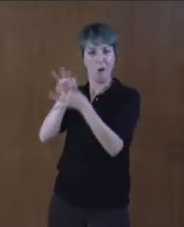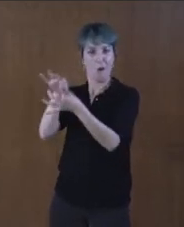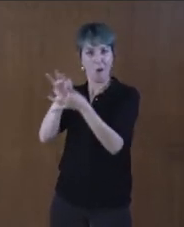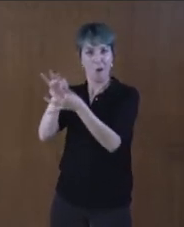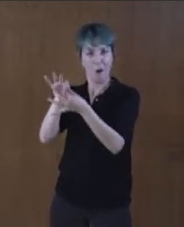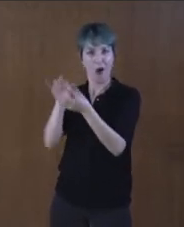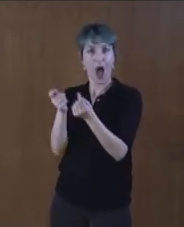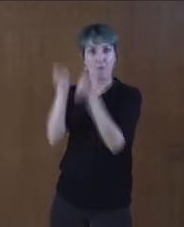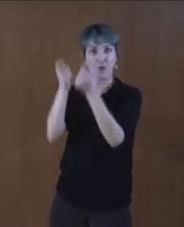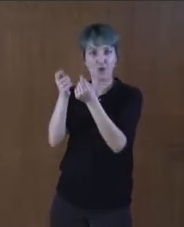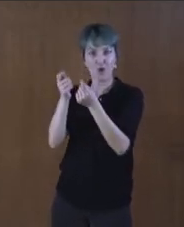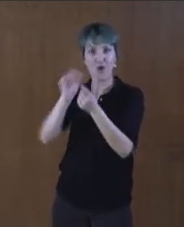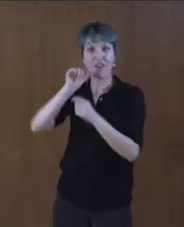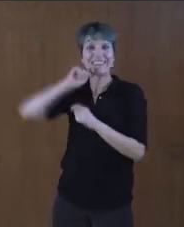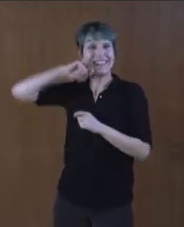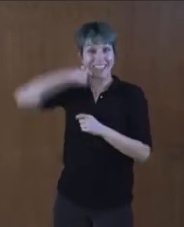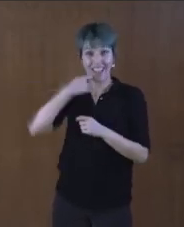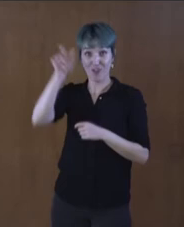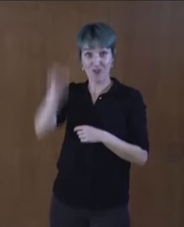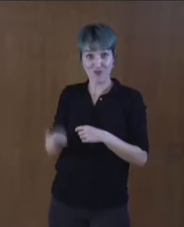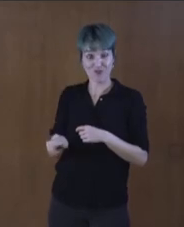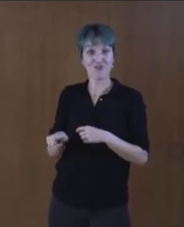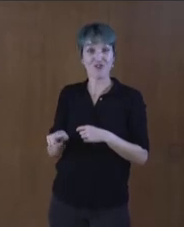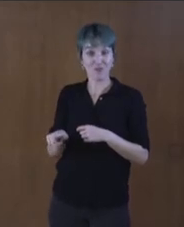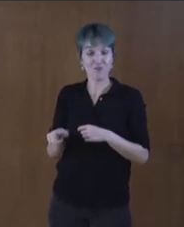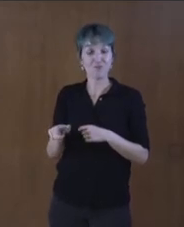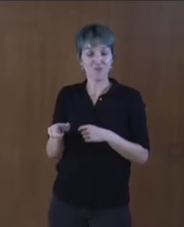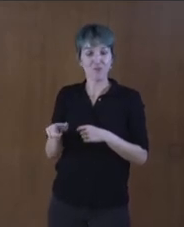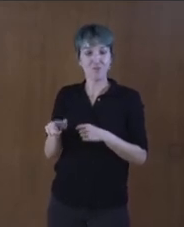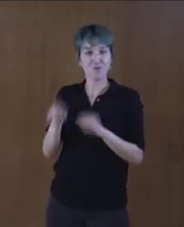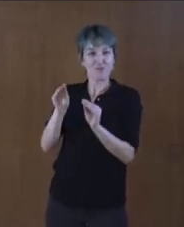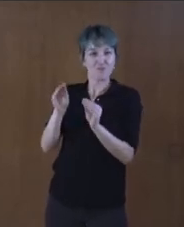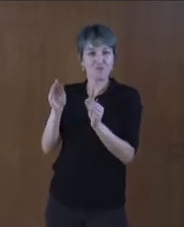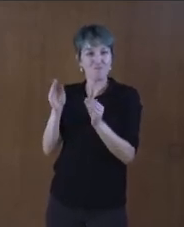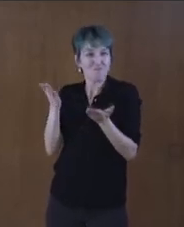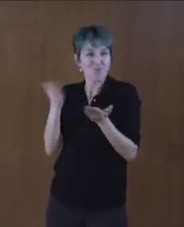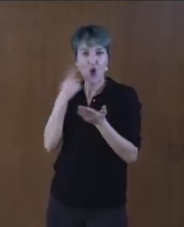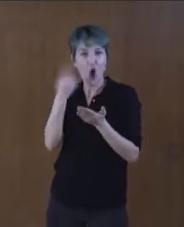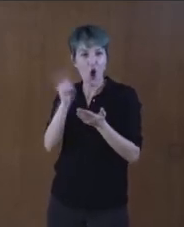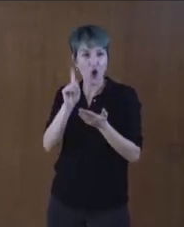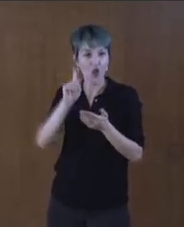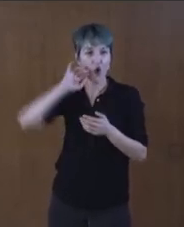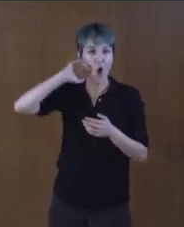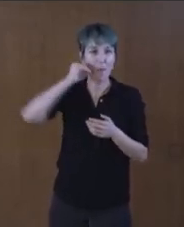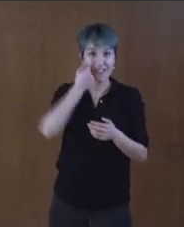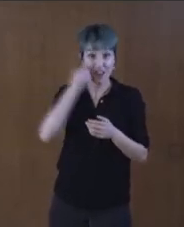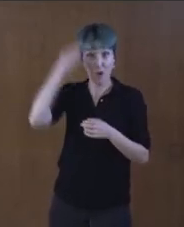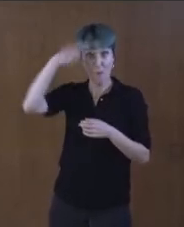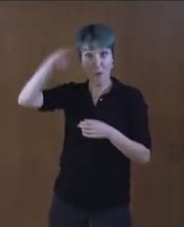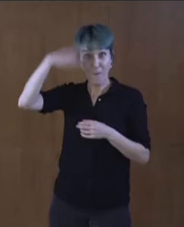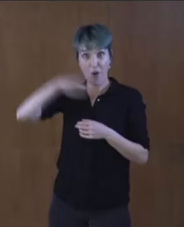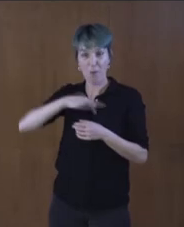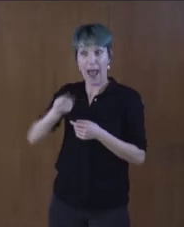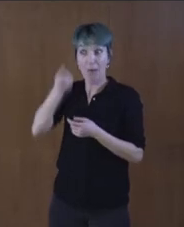a punt de revelar-me els secrets, els misteris de la Pompeu Fabra i